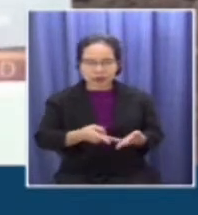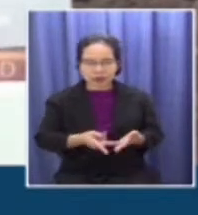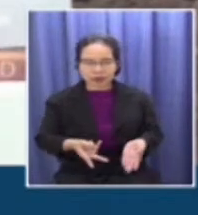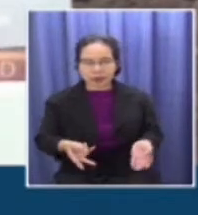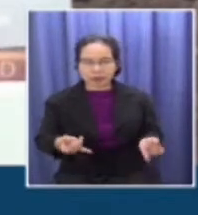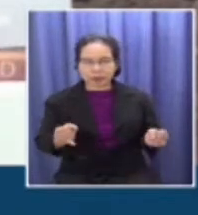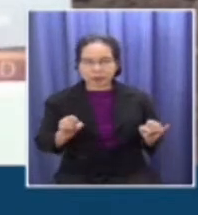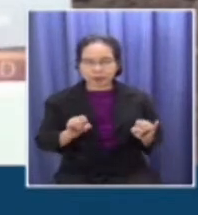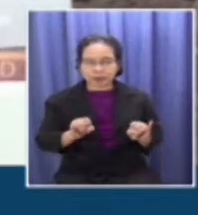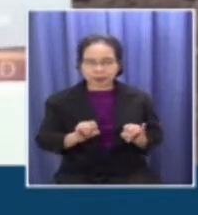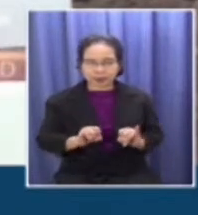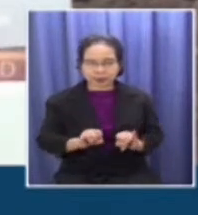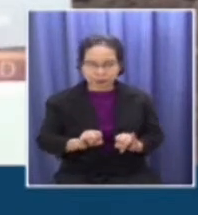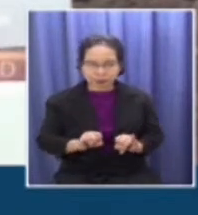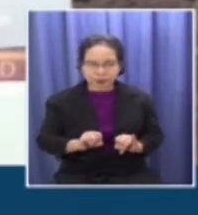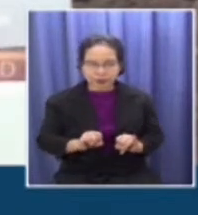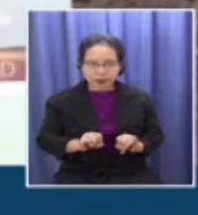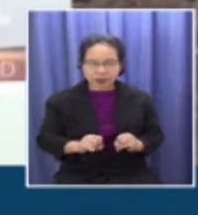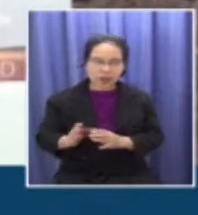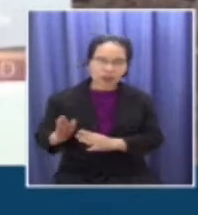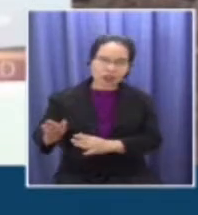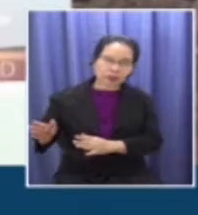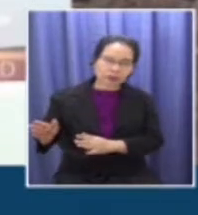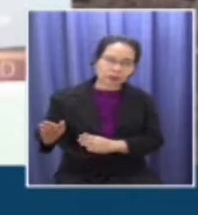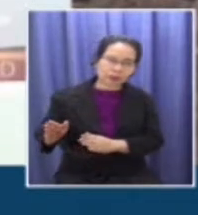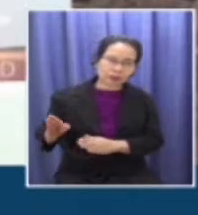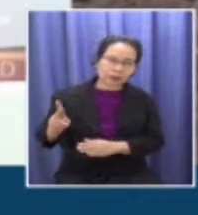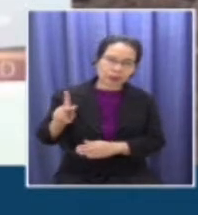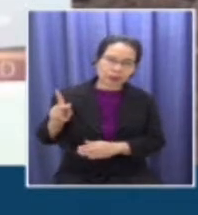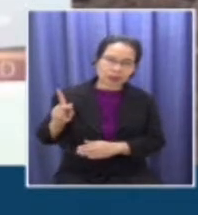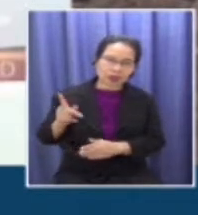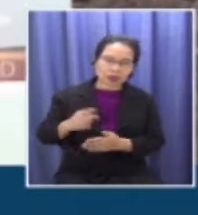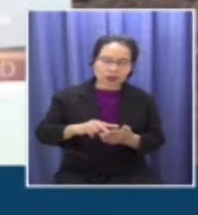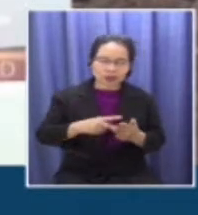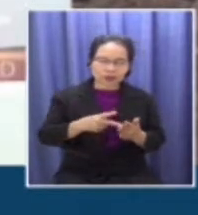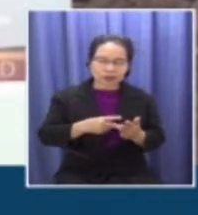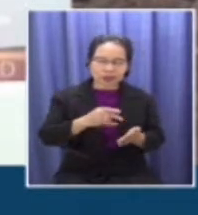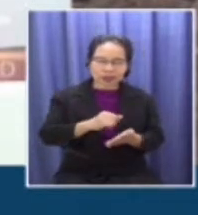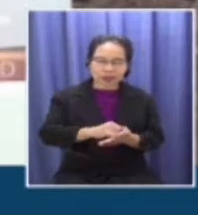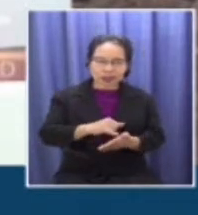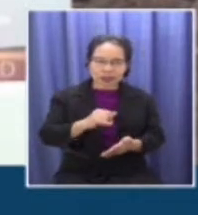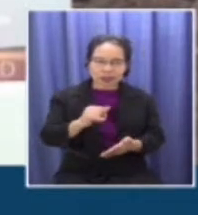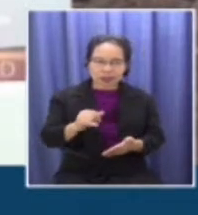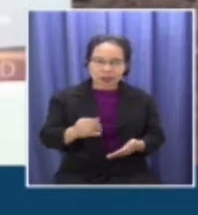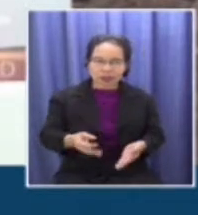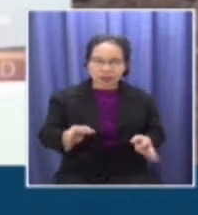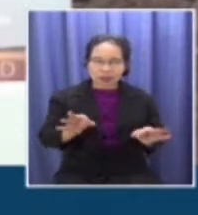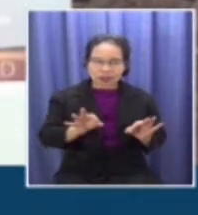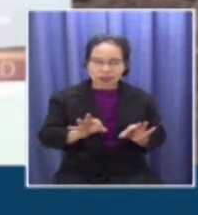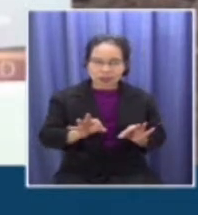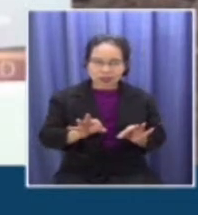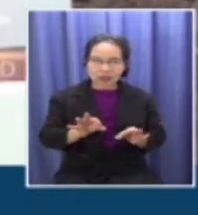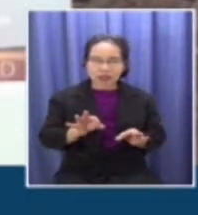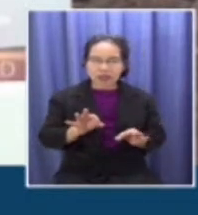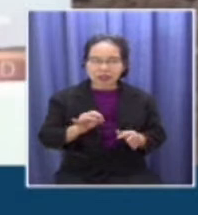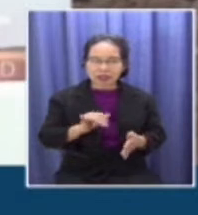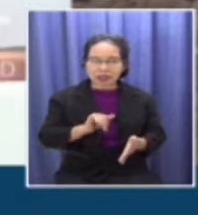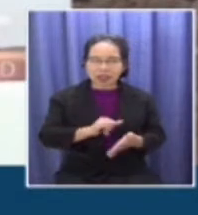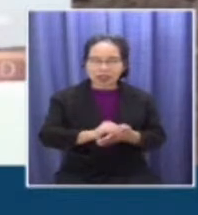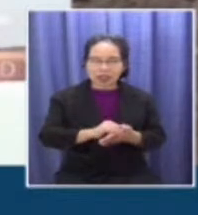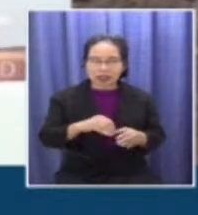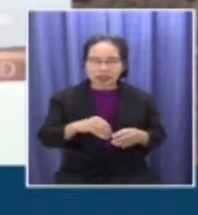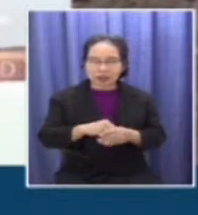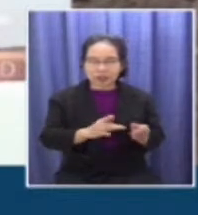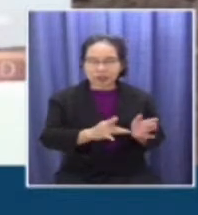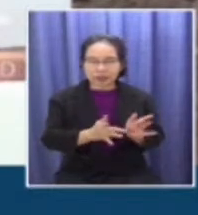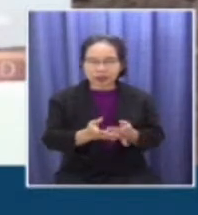ahomane na ɛte wɔ nipa mu na emfato sɛ yɛpam ahomane bi firi mu na wɔma ho kwan ma ahomane no